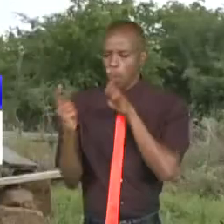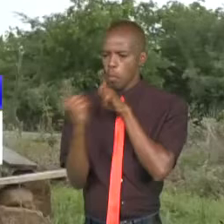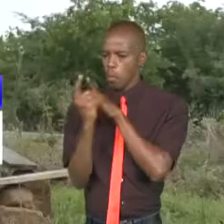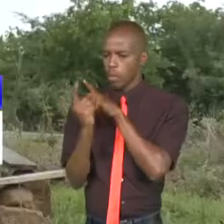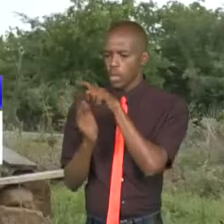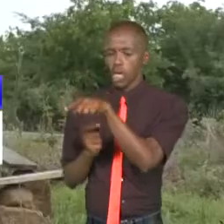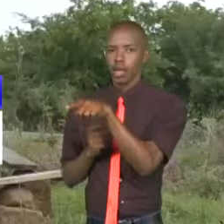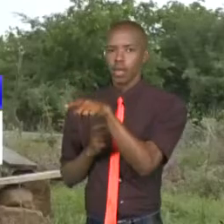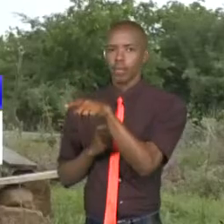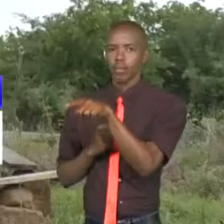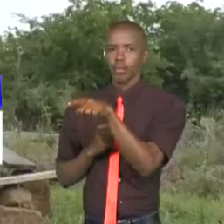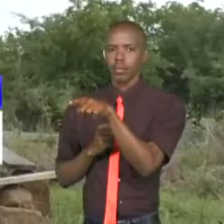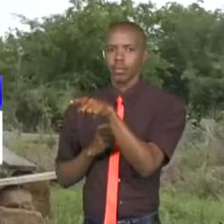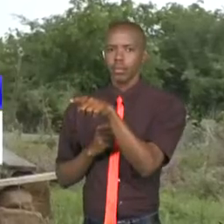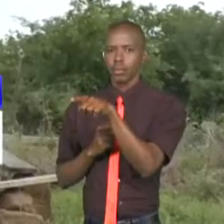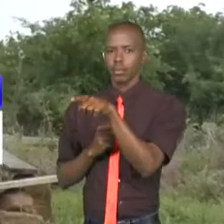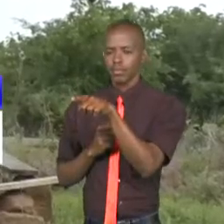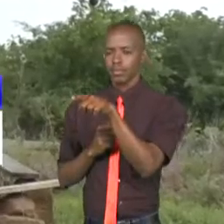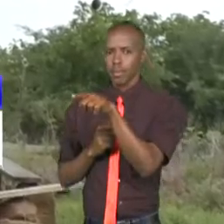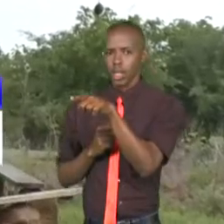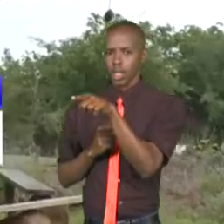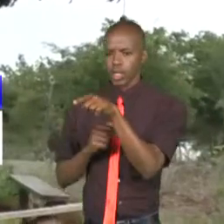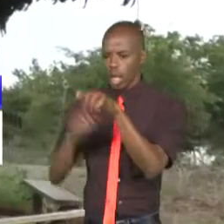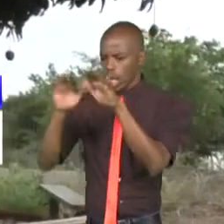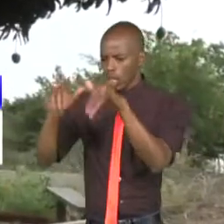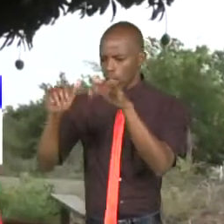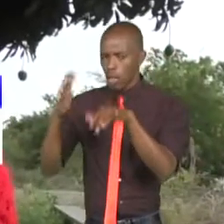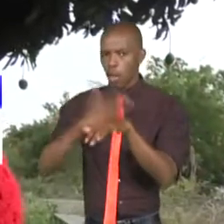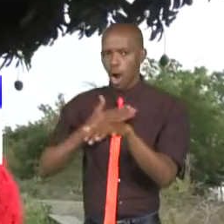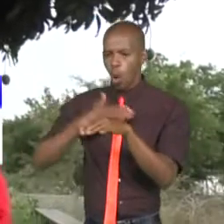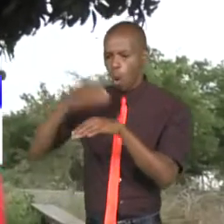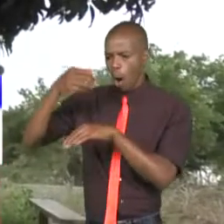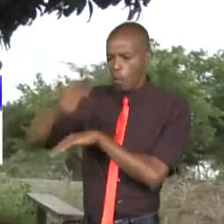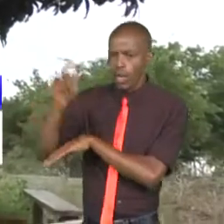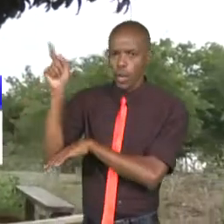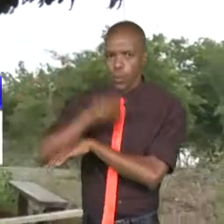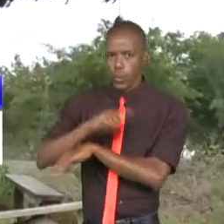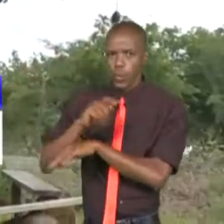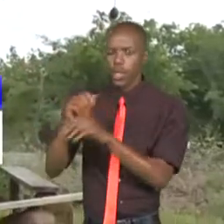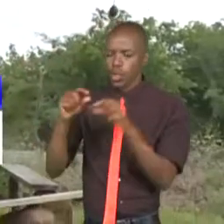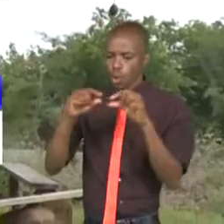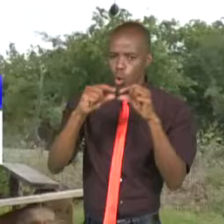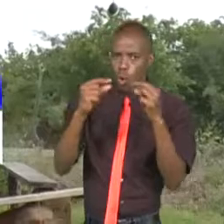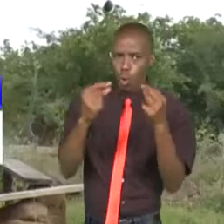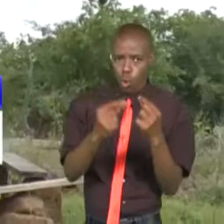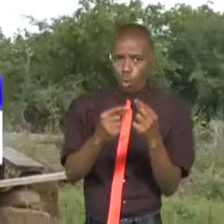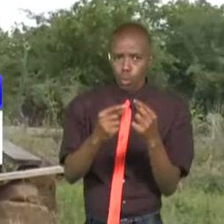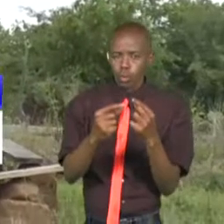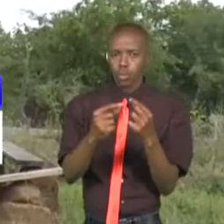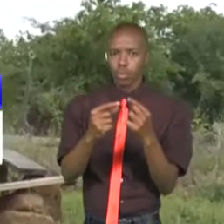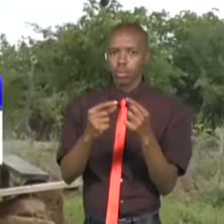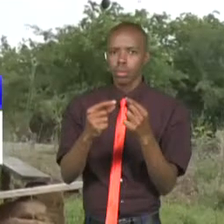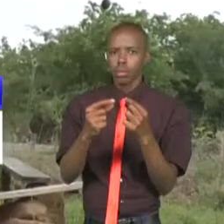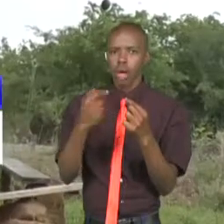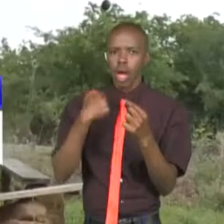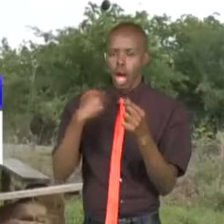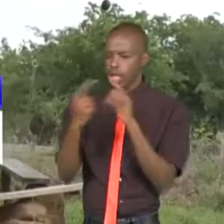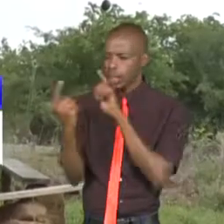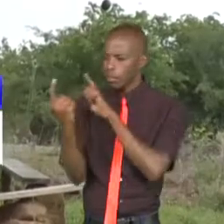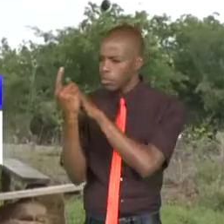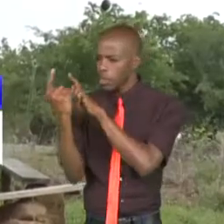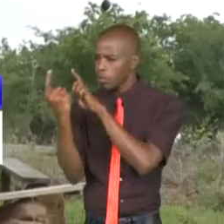hapa kwa hii shamba yetu tumenunua kama kikundi ya Vamweki. Tulikuwa